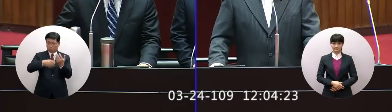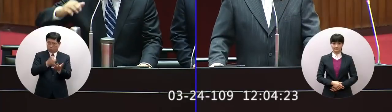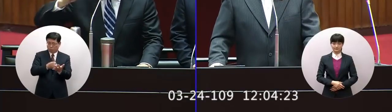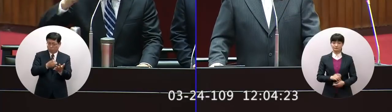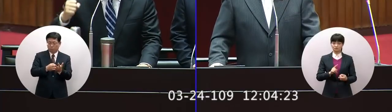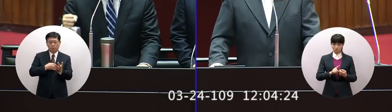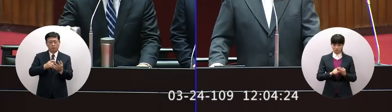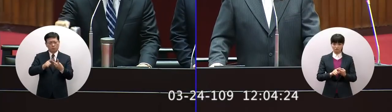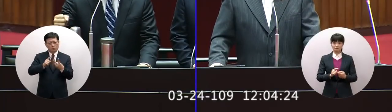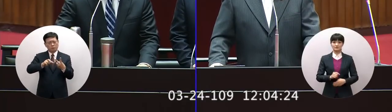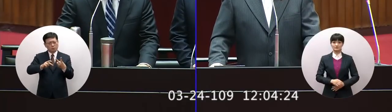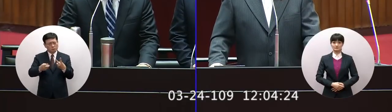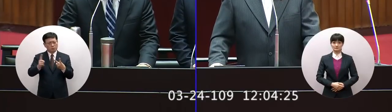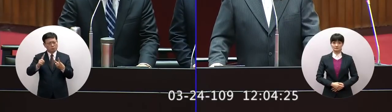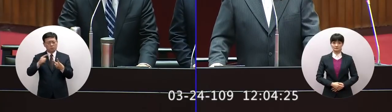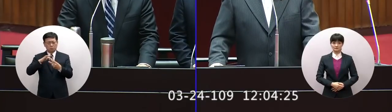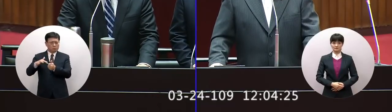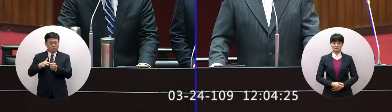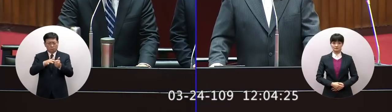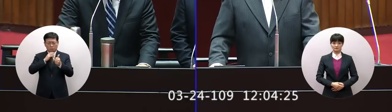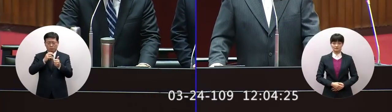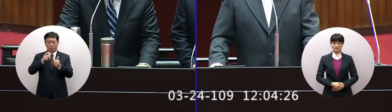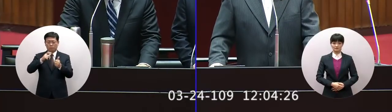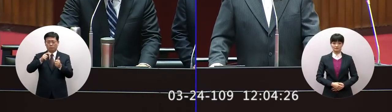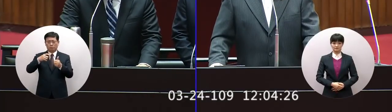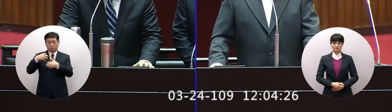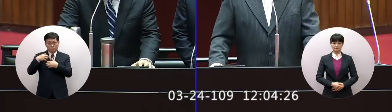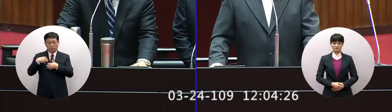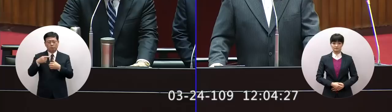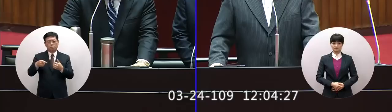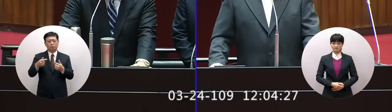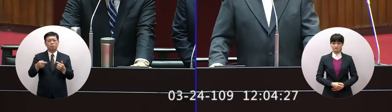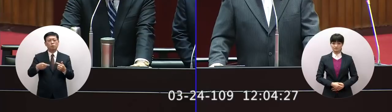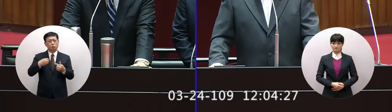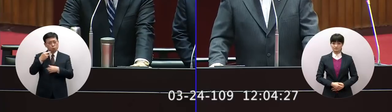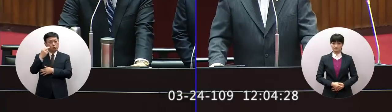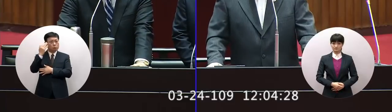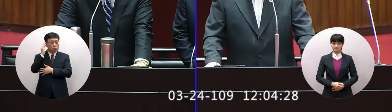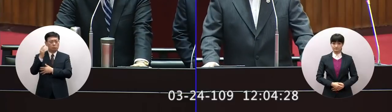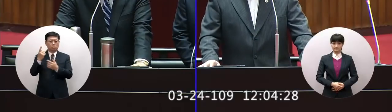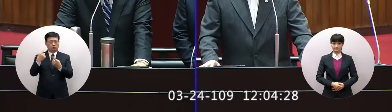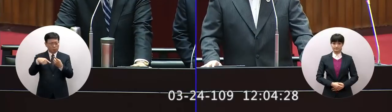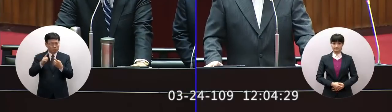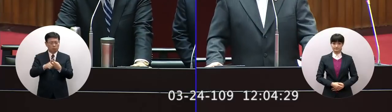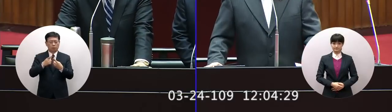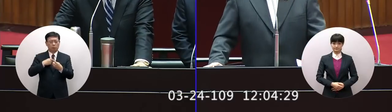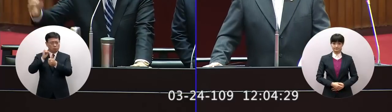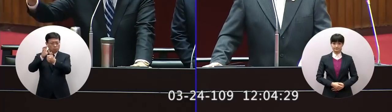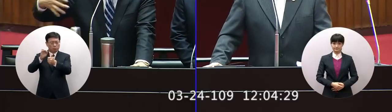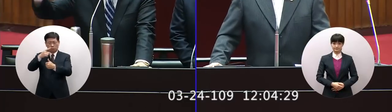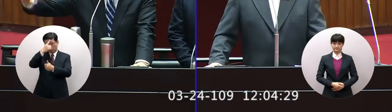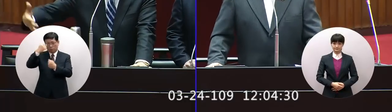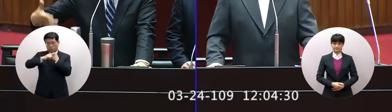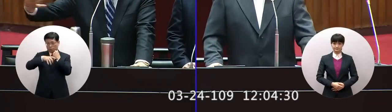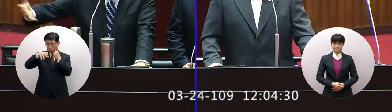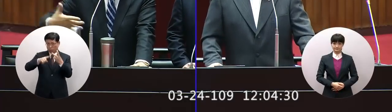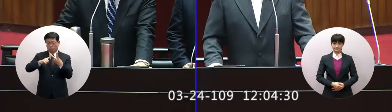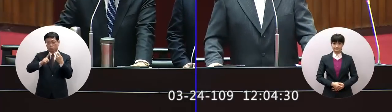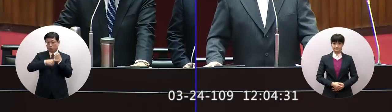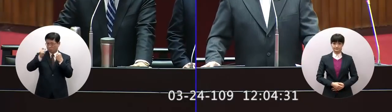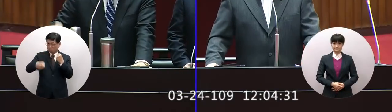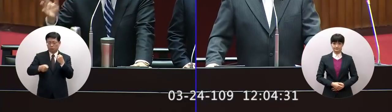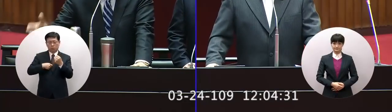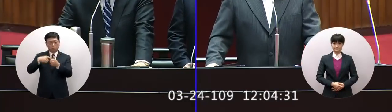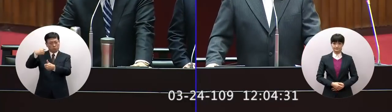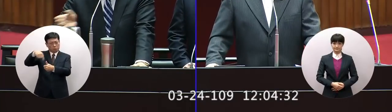或者是应该怎么样才带动部队，我是觉得这个我们政府之间也应该让司法院法官也